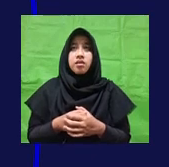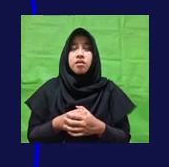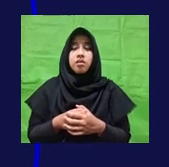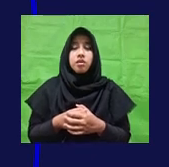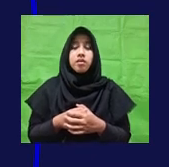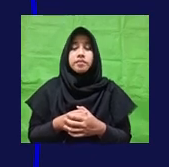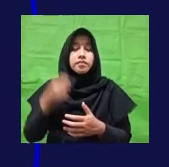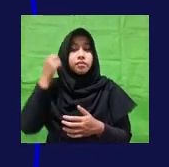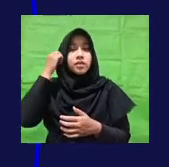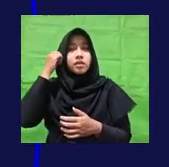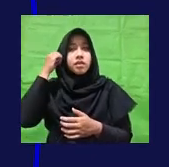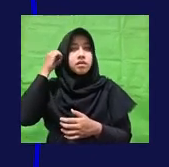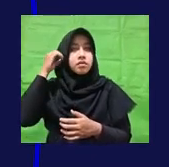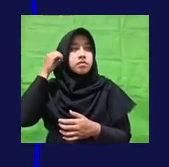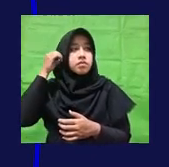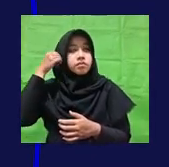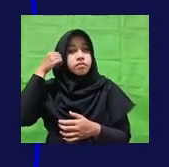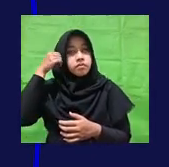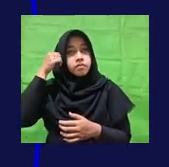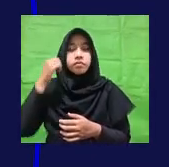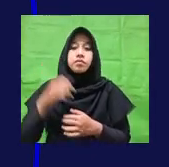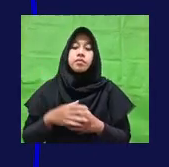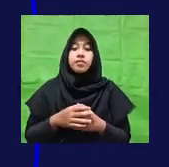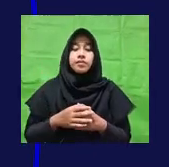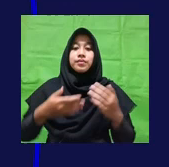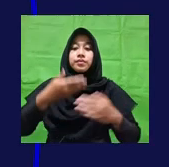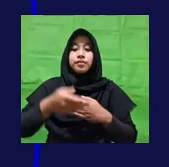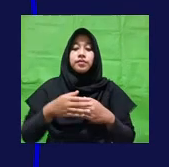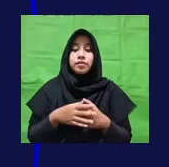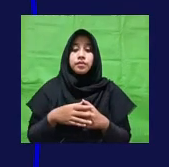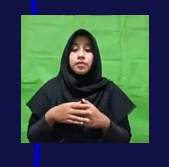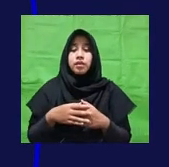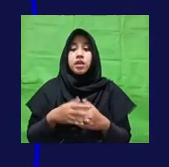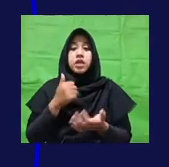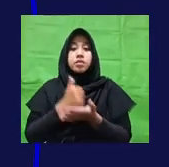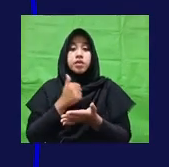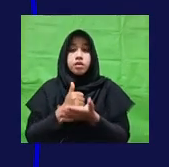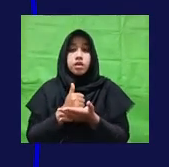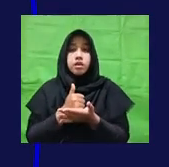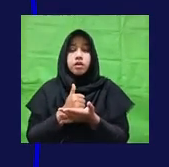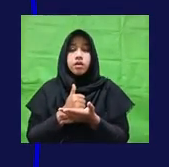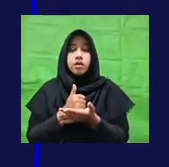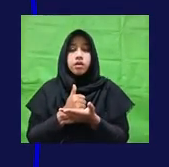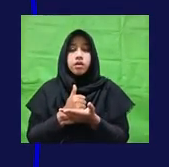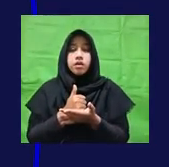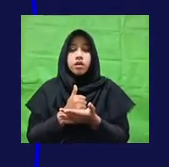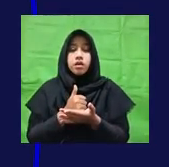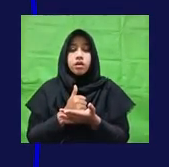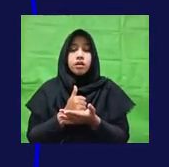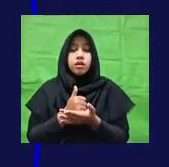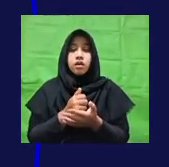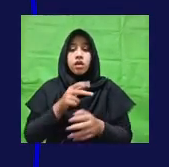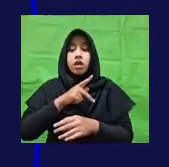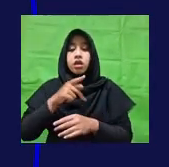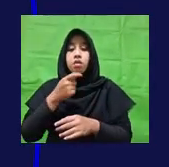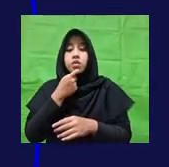Ya, Mas, next slide. Jadi sebenarnya kalau kita mencoba memaparkan tentang